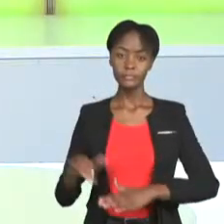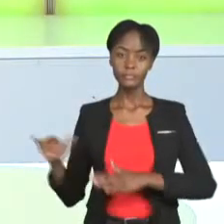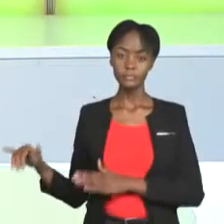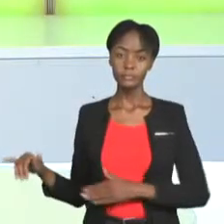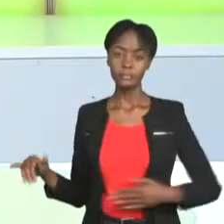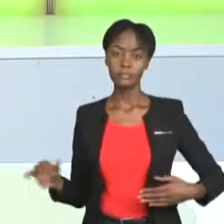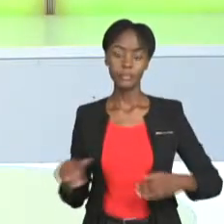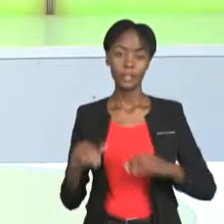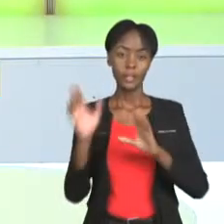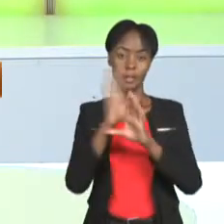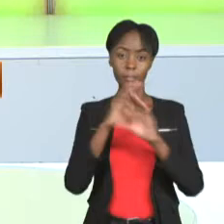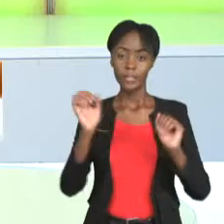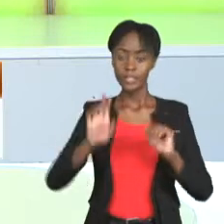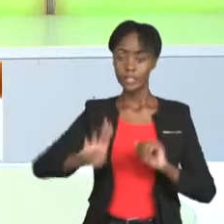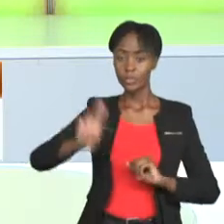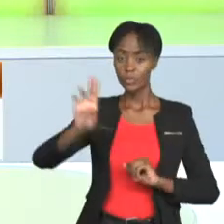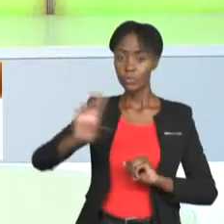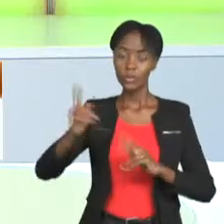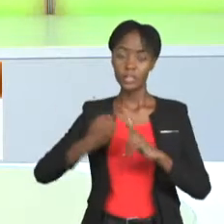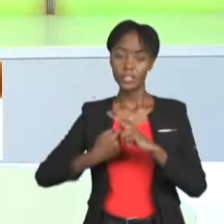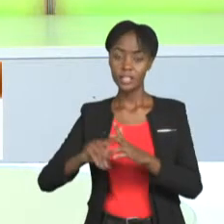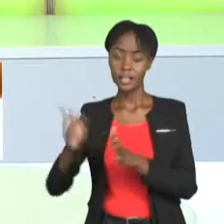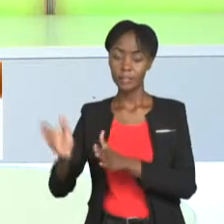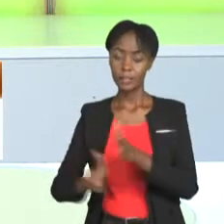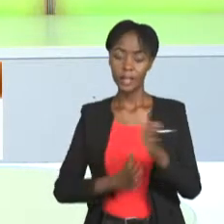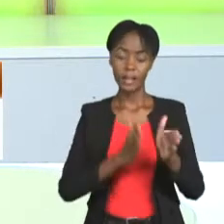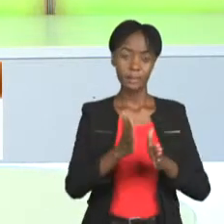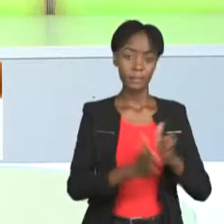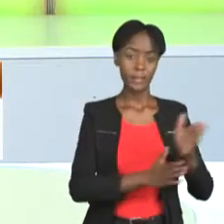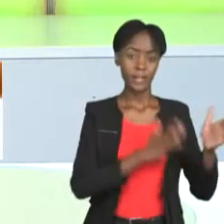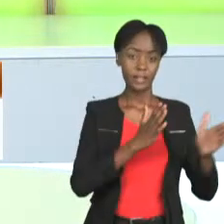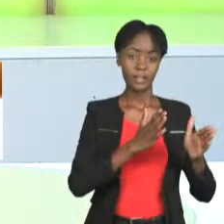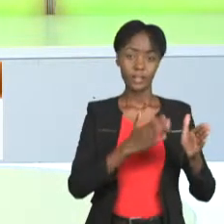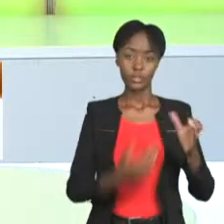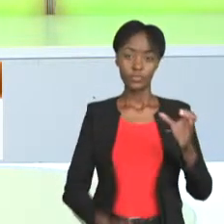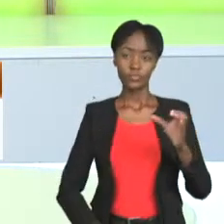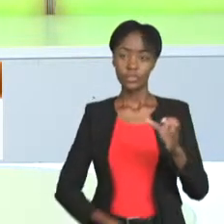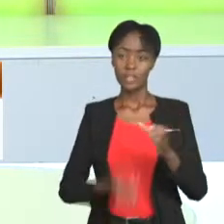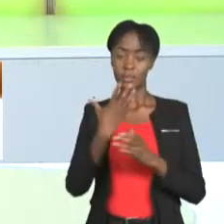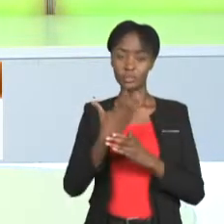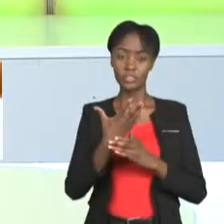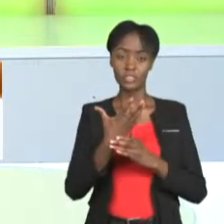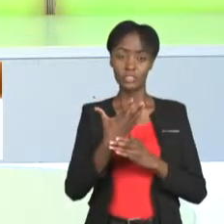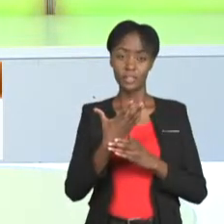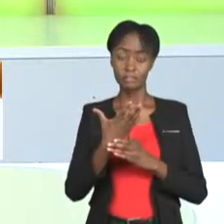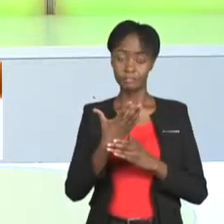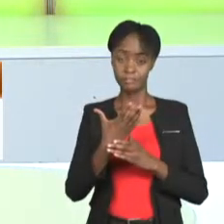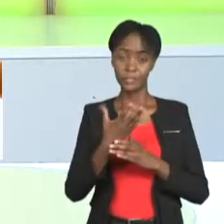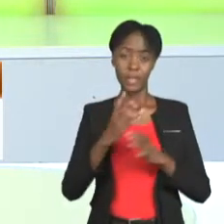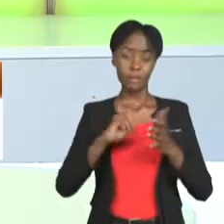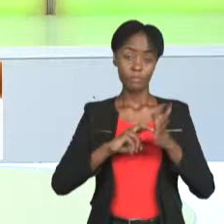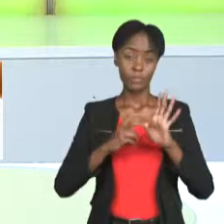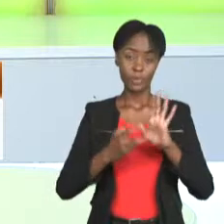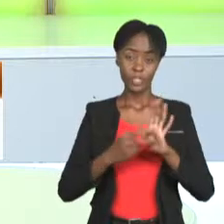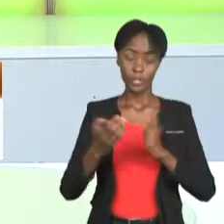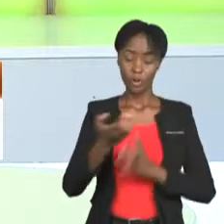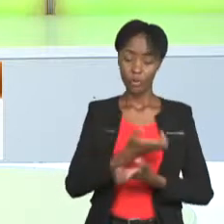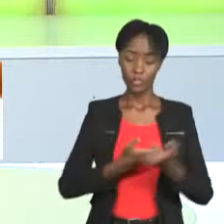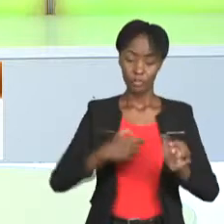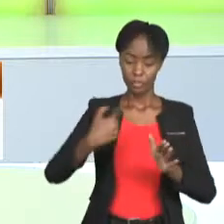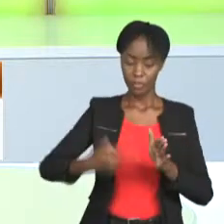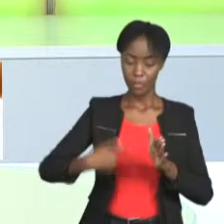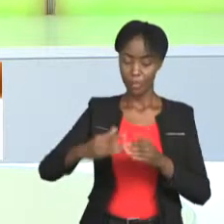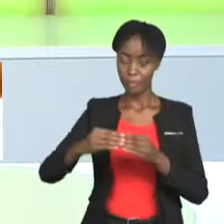Uhuru Kenyatta amezindua mpango wa ustawi wa viwanda wa Umoja wa Mataifa UNIDO wa thamani ya dola bilioni 30 za Kimarekani